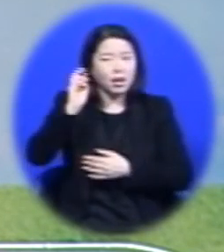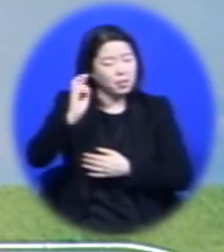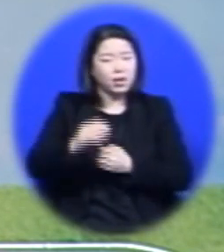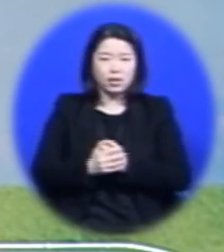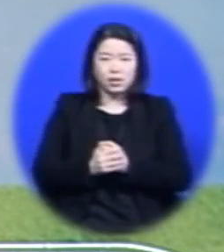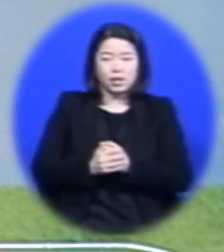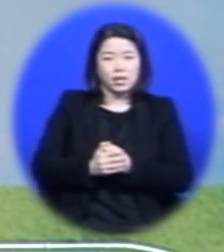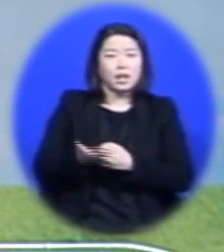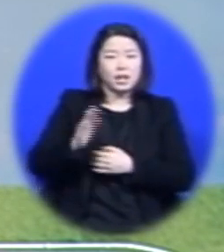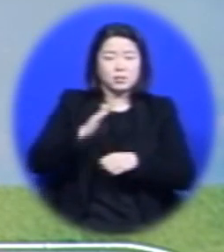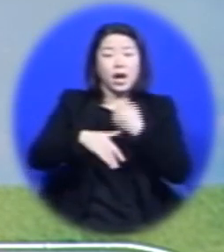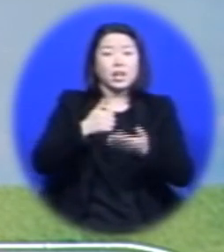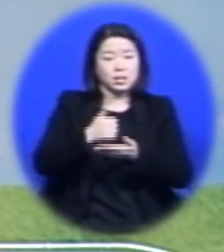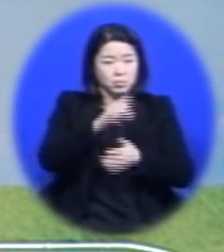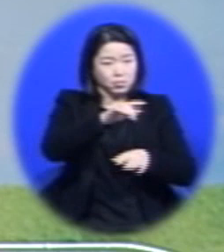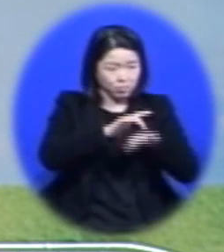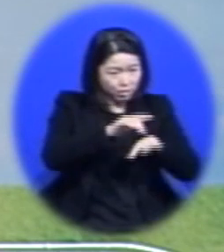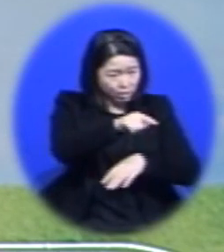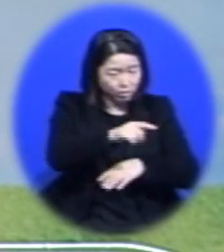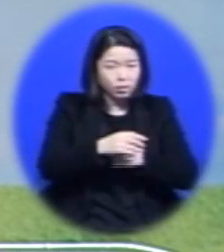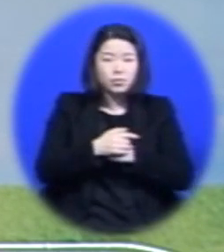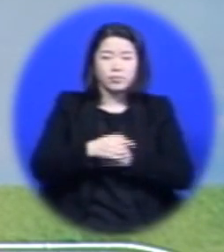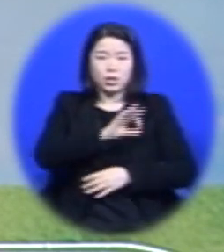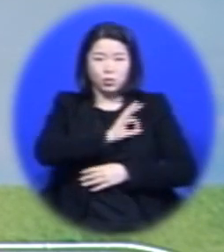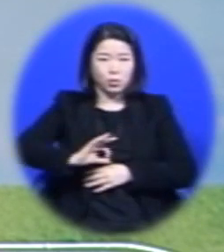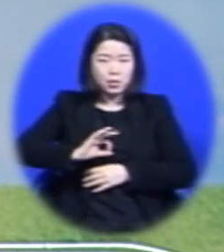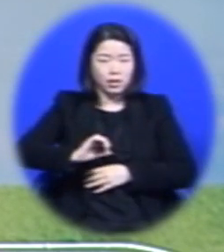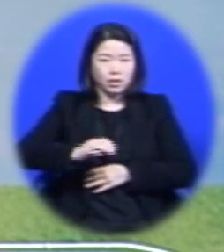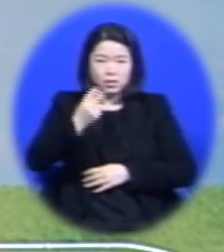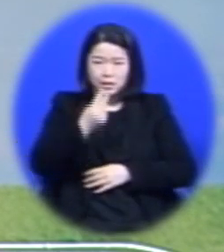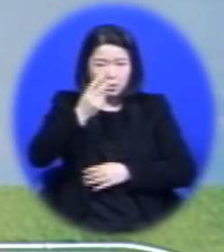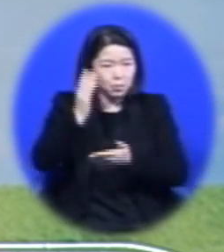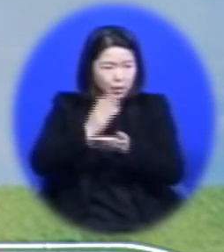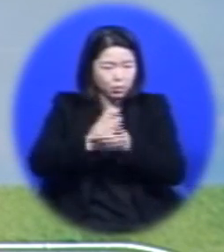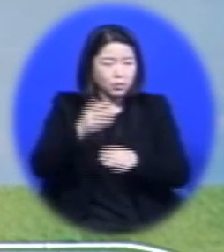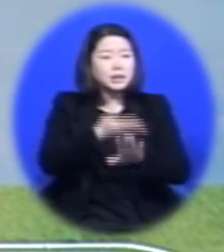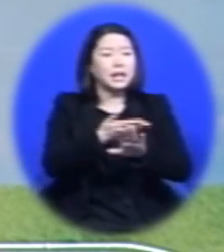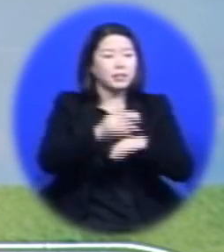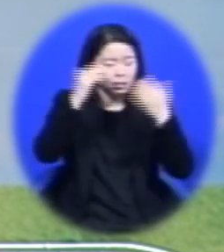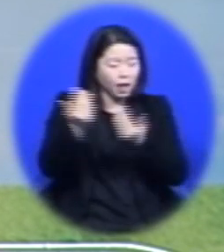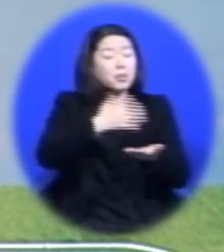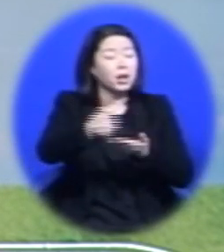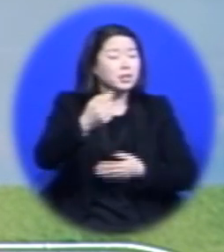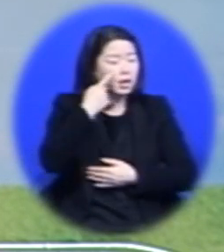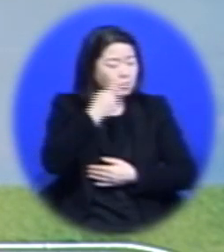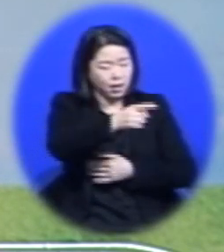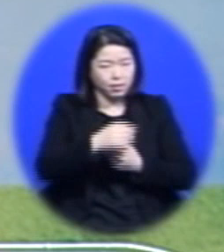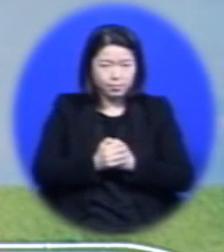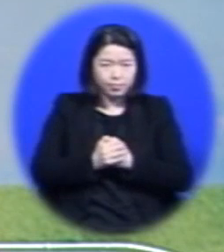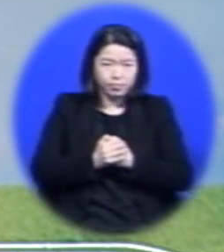하나님께서 그러면 너 요 배 생명은 건드리지 말고 다 한번 한번 가져 가 봐라